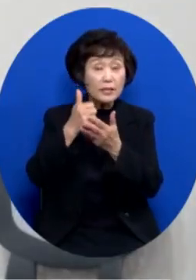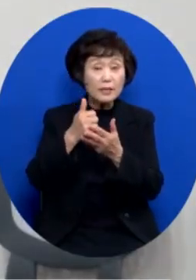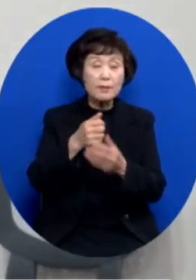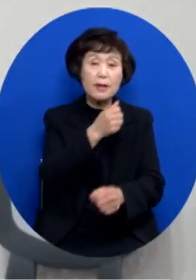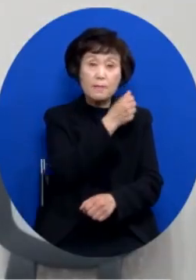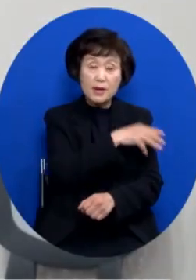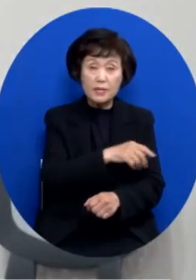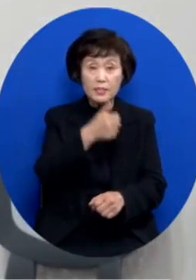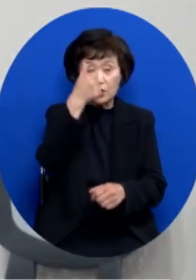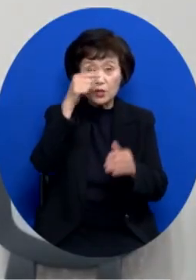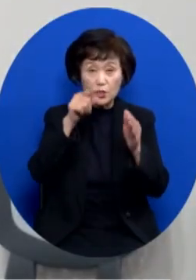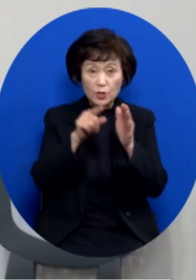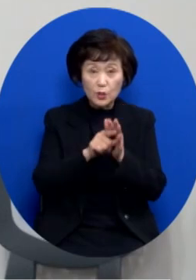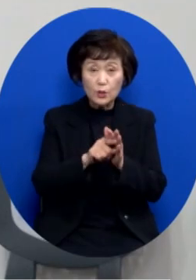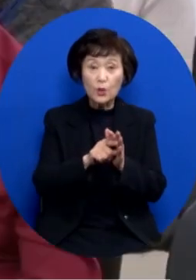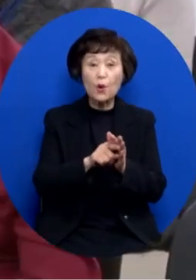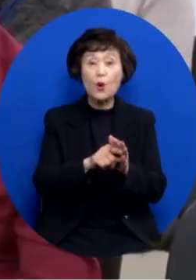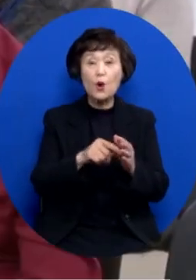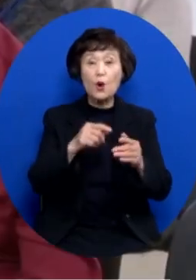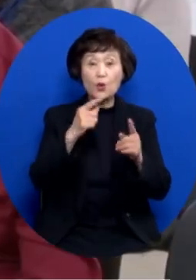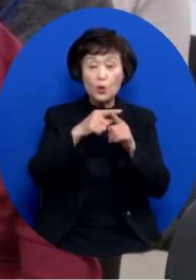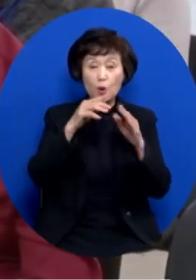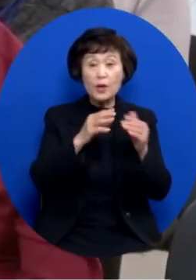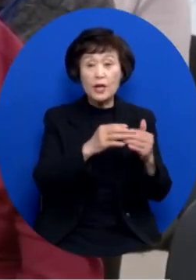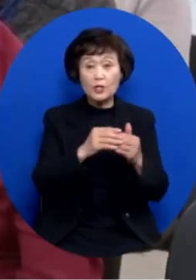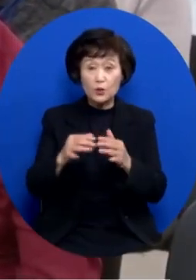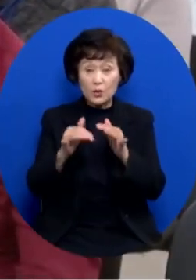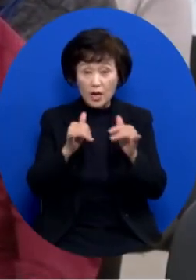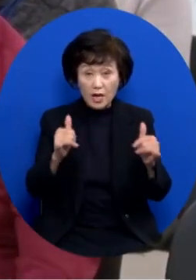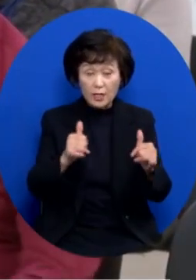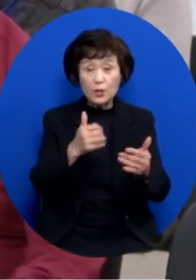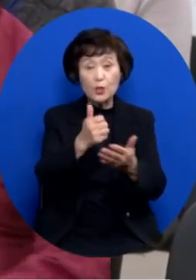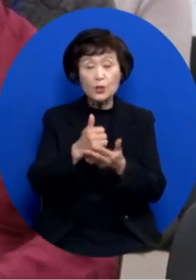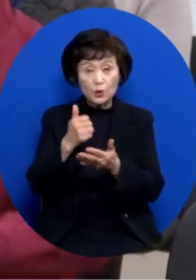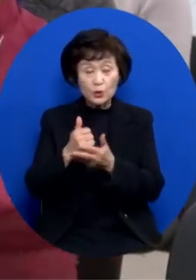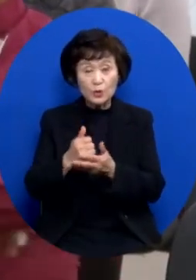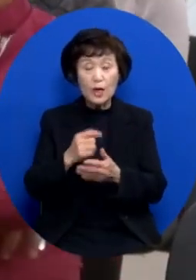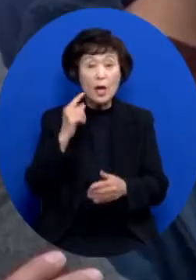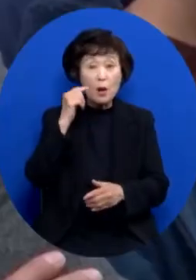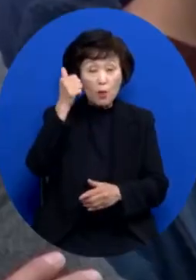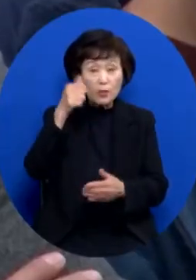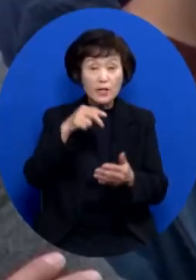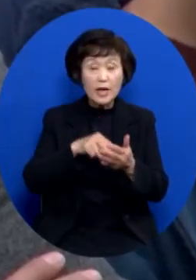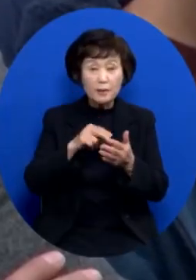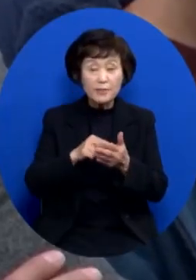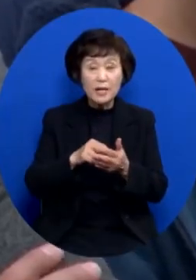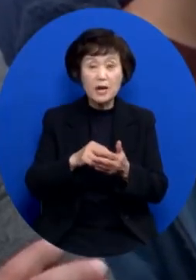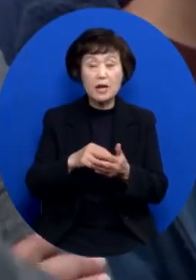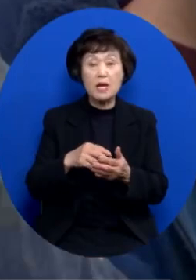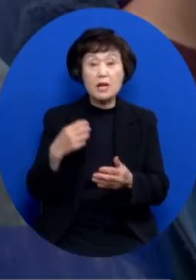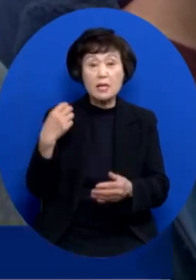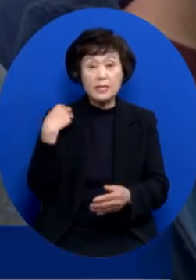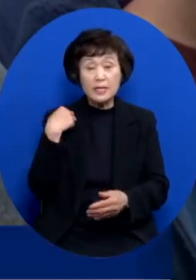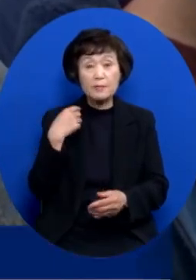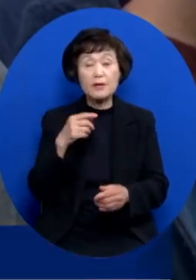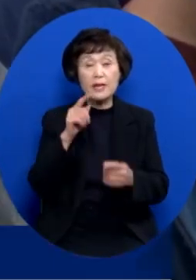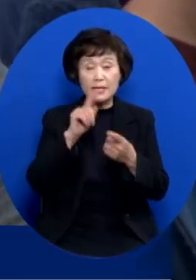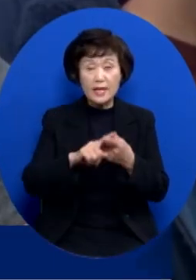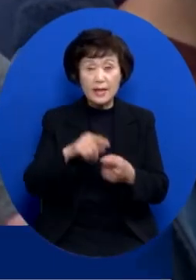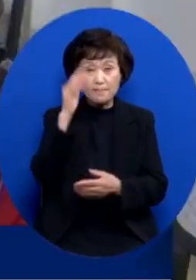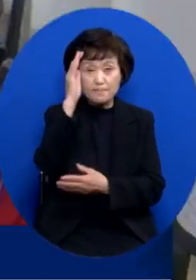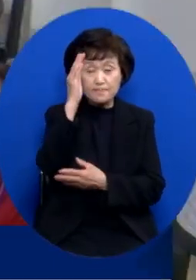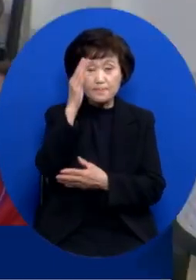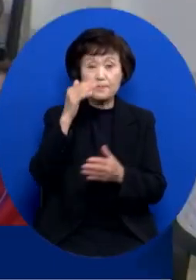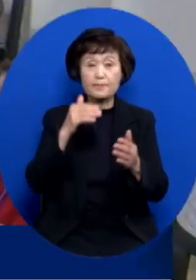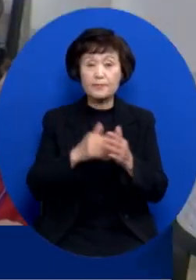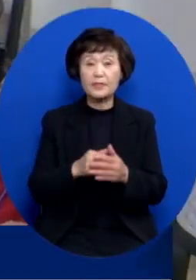팔레스타인 기독교협의회 교회 지도자들을 향해 목사로서의 기본 자세와 사명에 대해 강조했습니다. 매일 기도하고 있습니다.